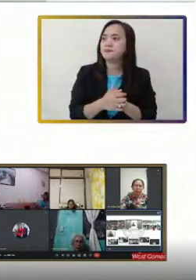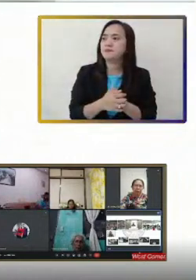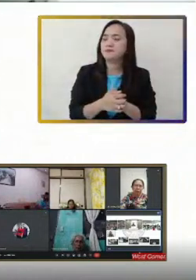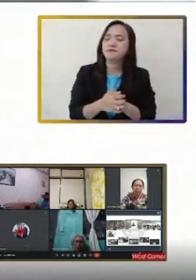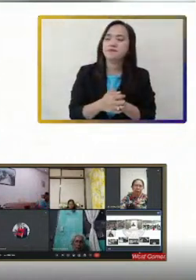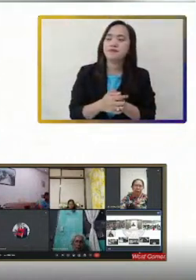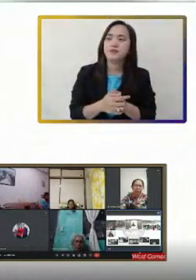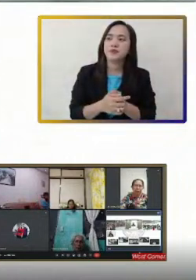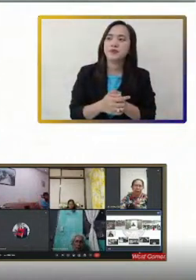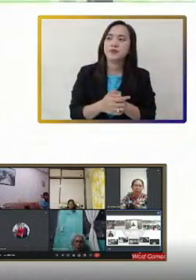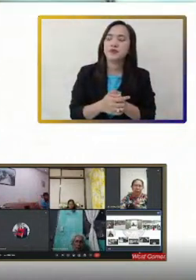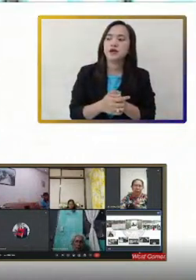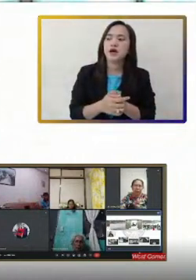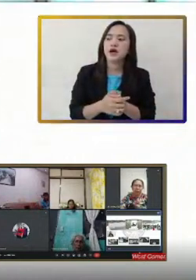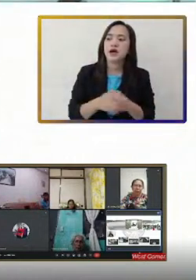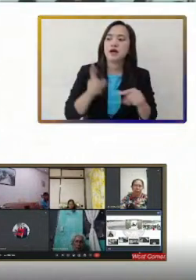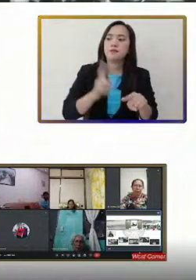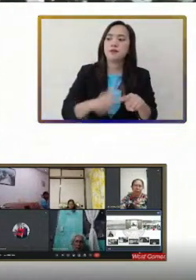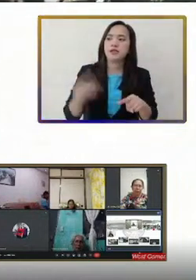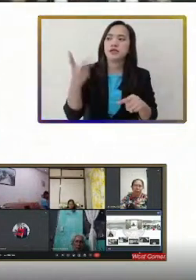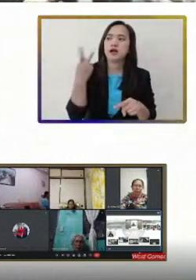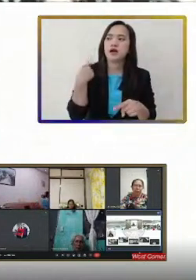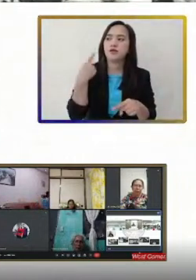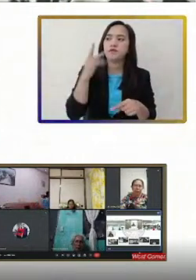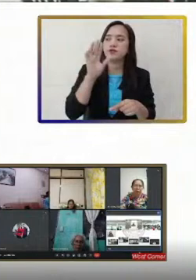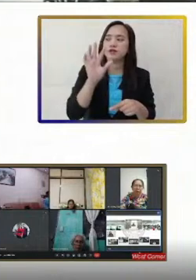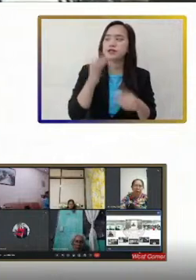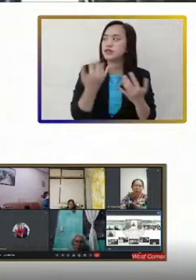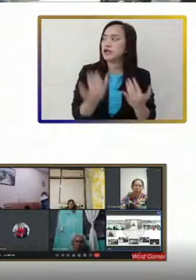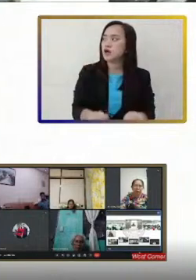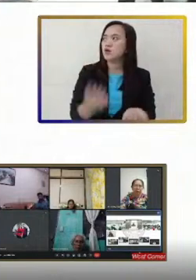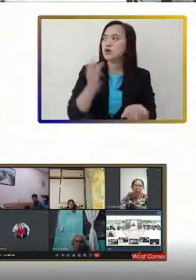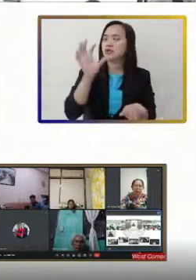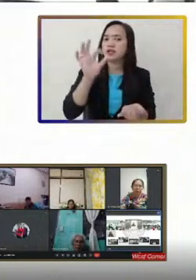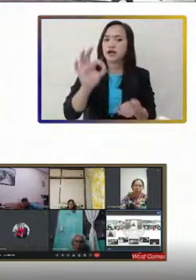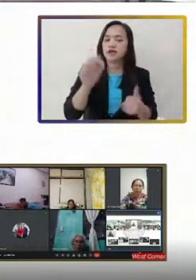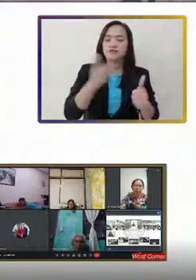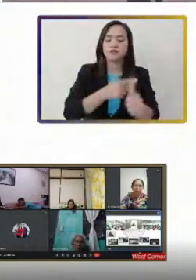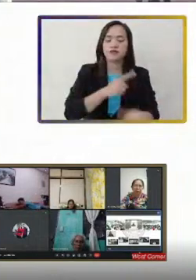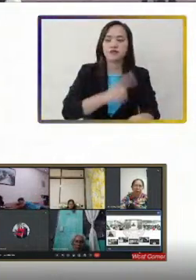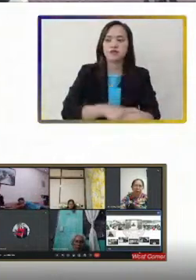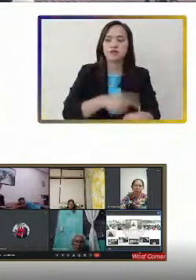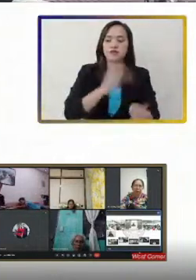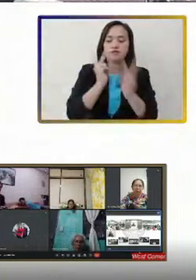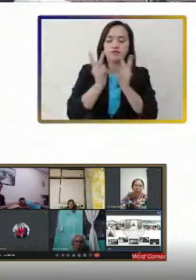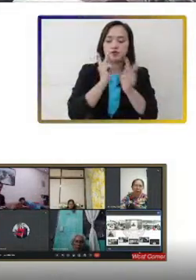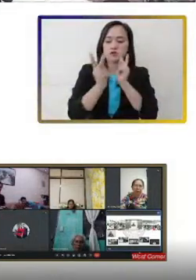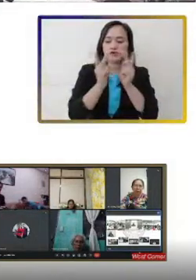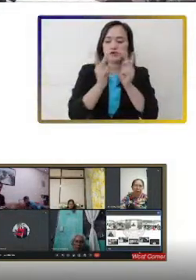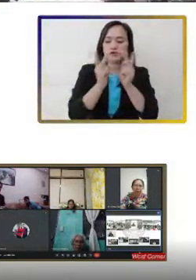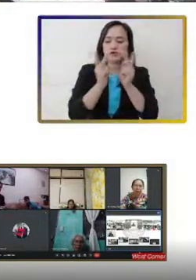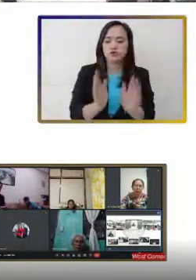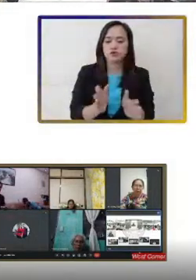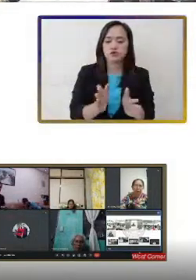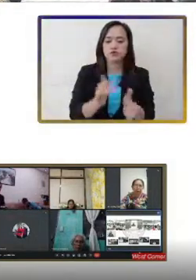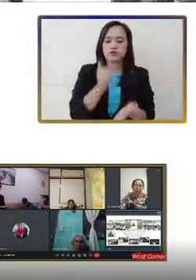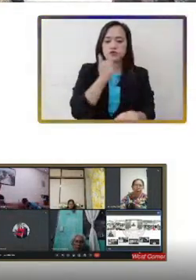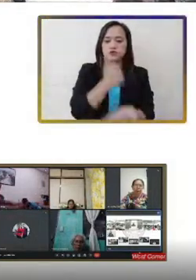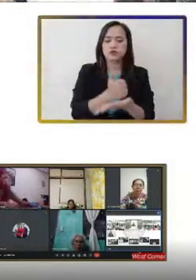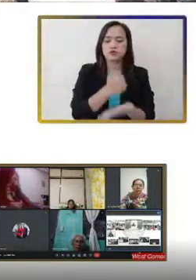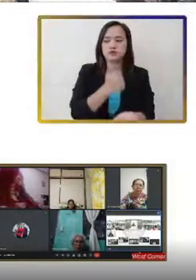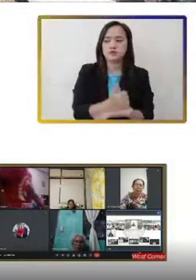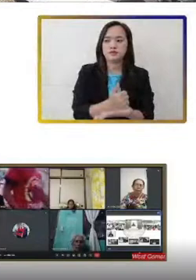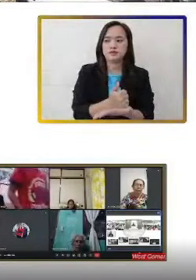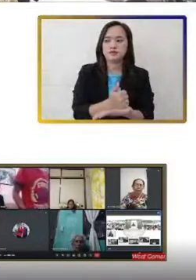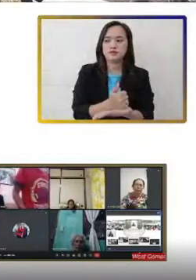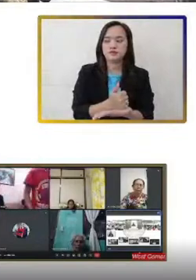of this time, we have 9 first time visitors. Palakpakan po natin yung ating pong 9 first time visitors.